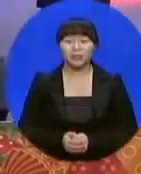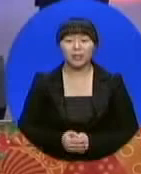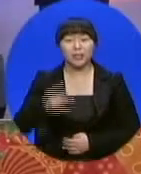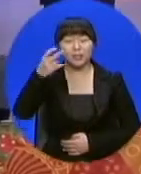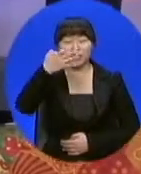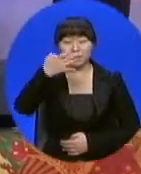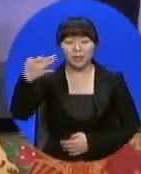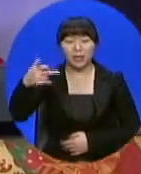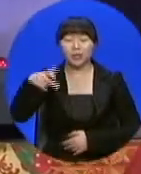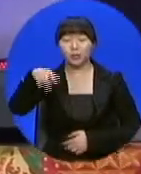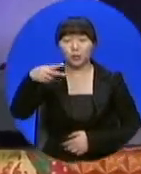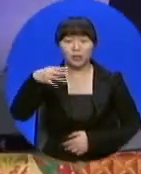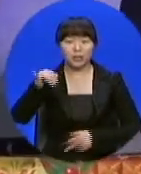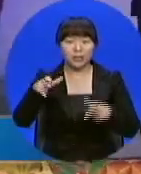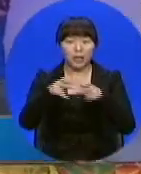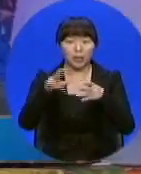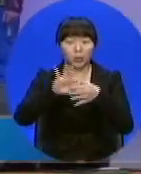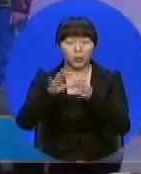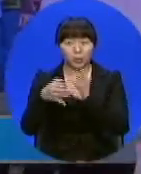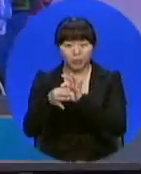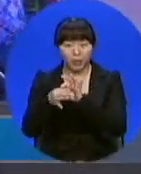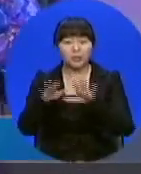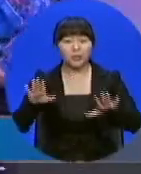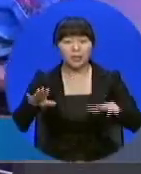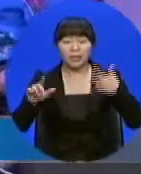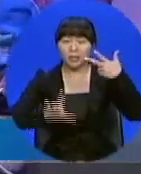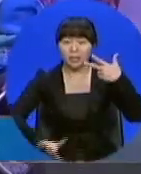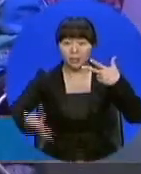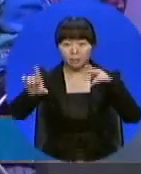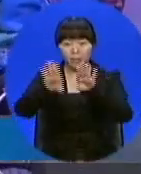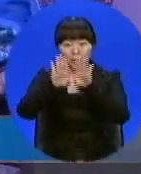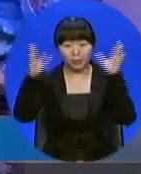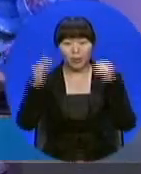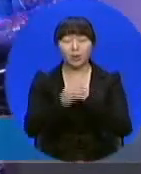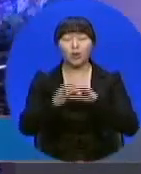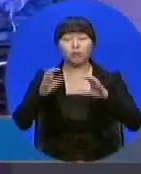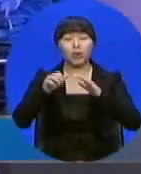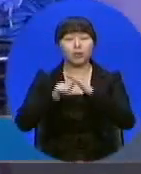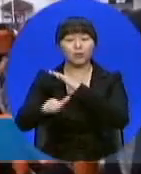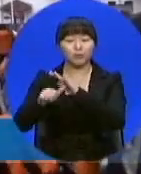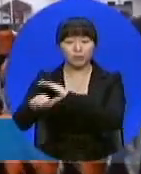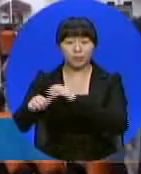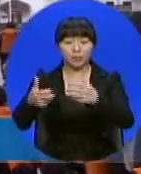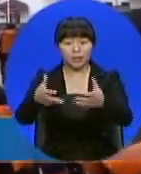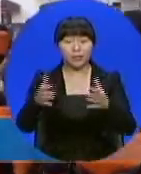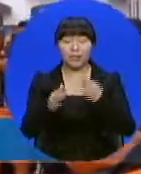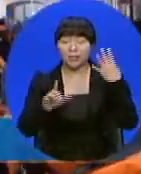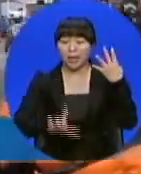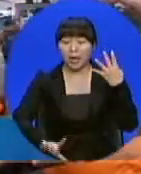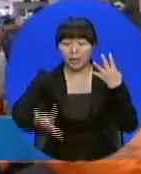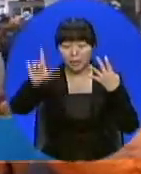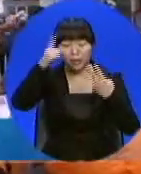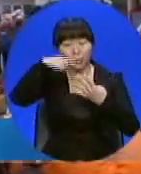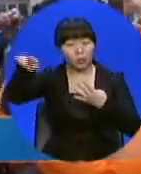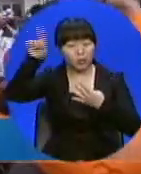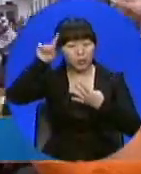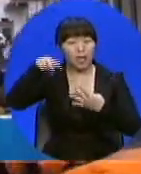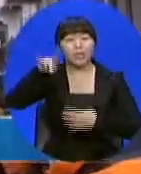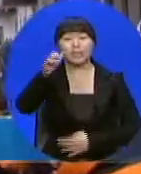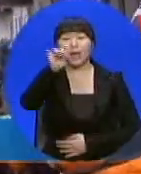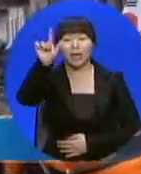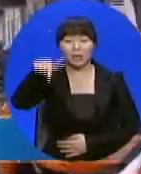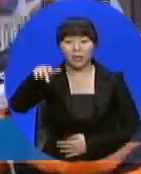2014 소치 장애인 동계올림픽이 7일 개막하는 가운데 국가대표 선수단이 지난 4일 러시아 소치 산하